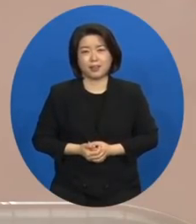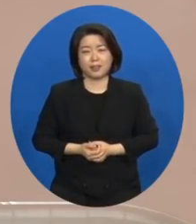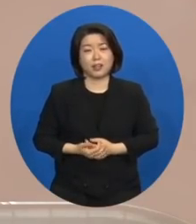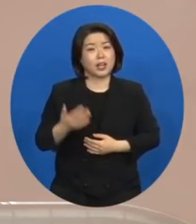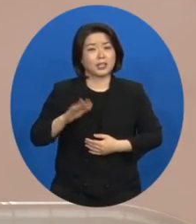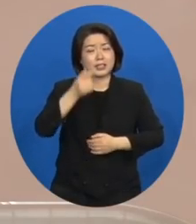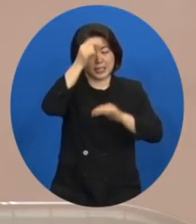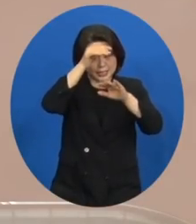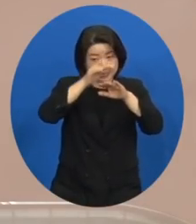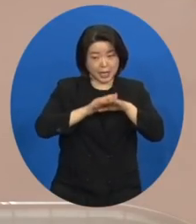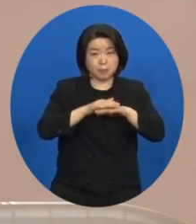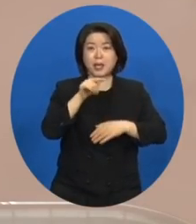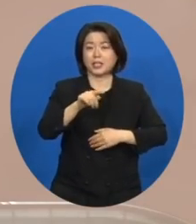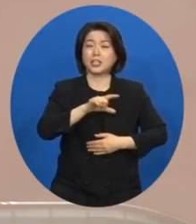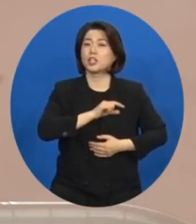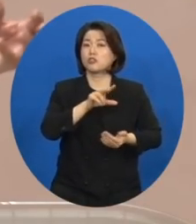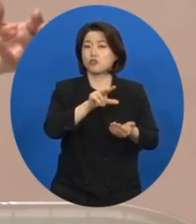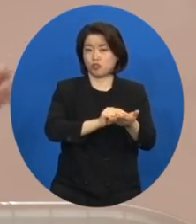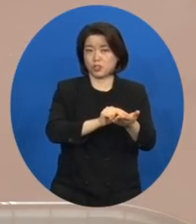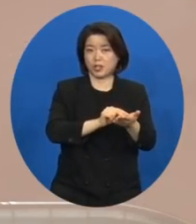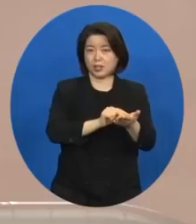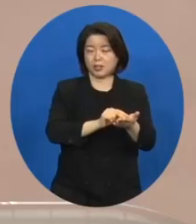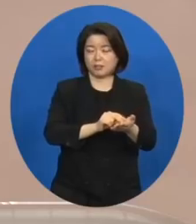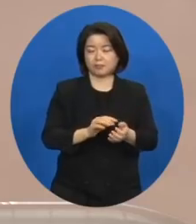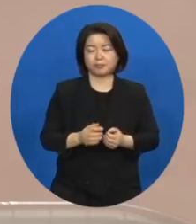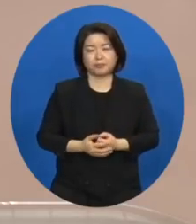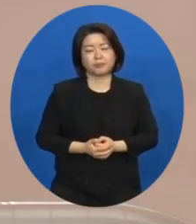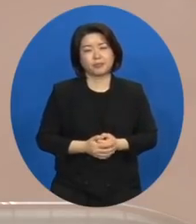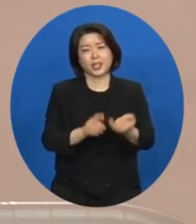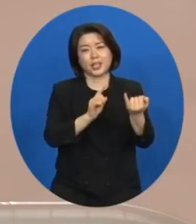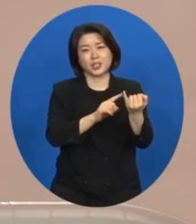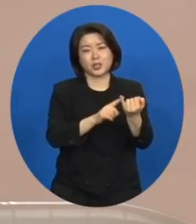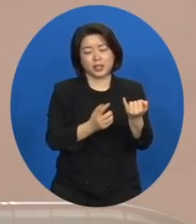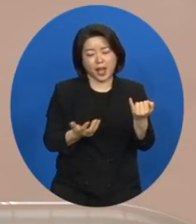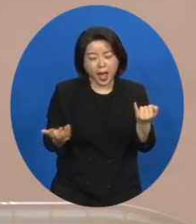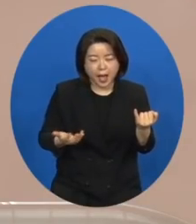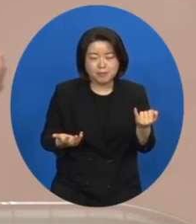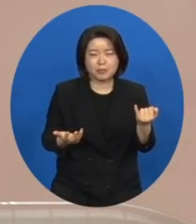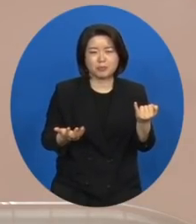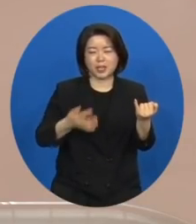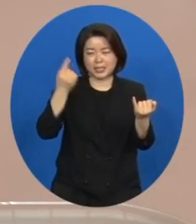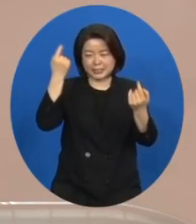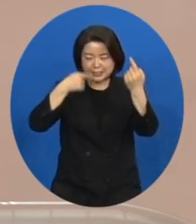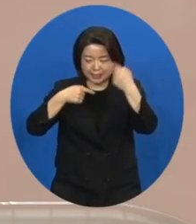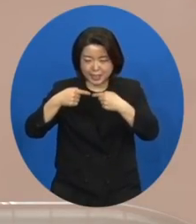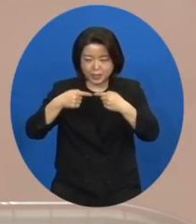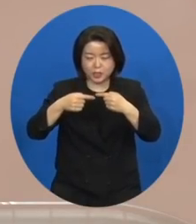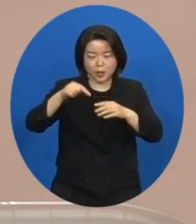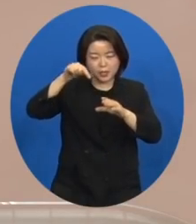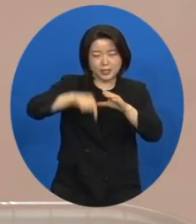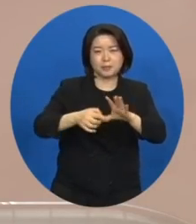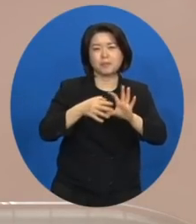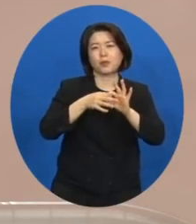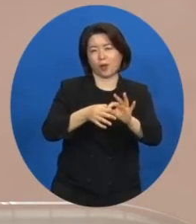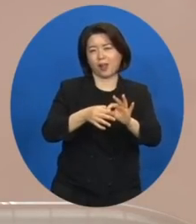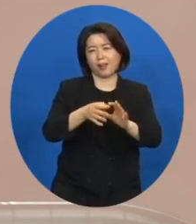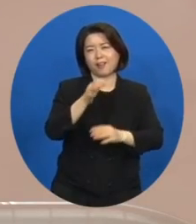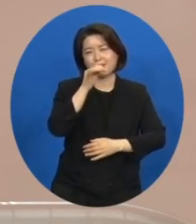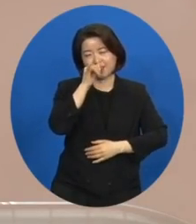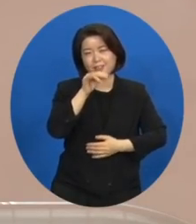예배란 주제가 사실은요 여인의 이 아픔과 2 상처와 아주 깊이 연관되어 있는 주제라는